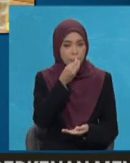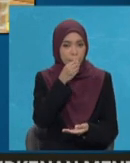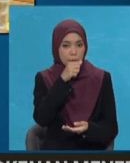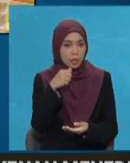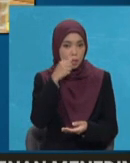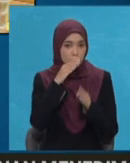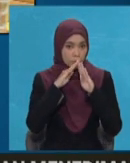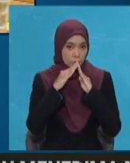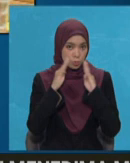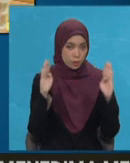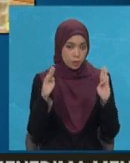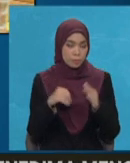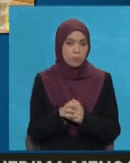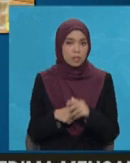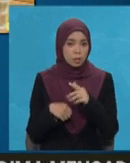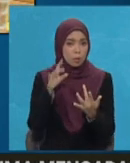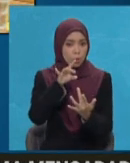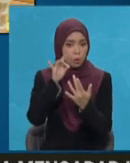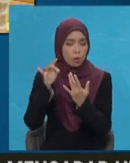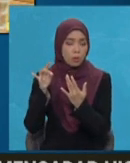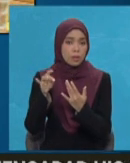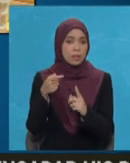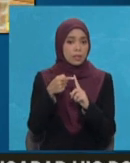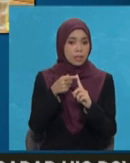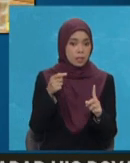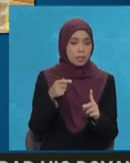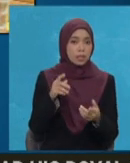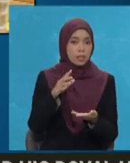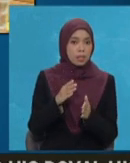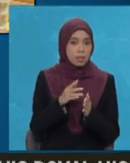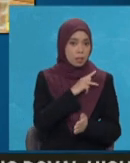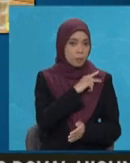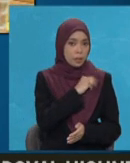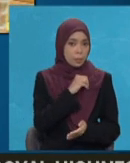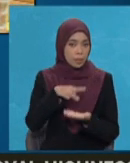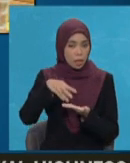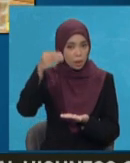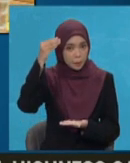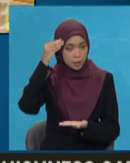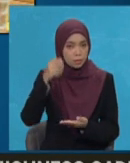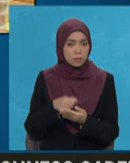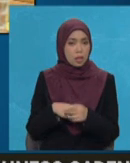Kementerian Pendidikan inisiatif berterusan ini dilaksanakan dengan kerjasama